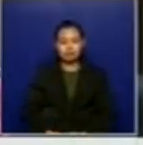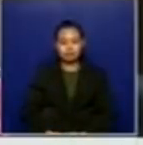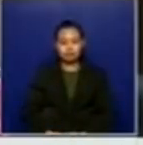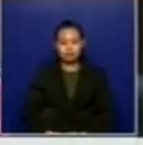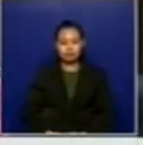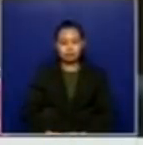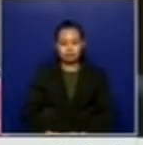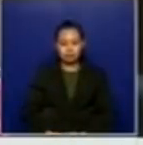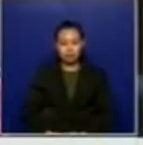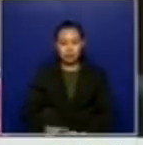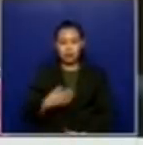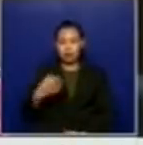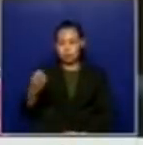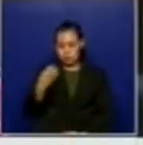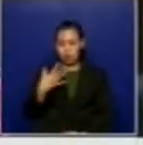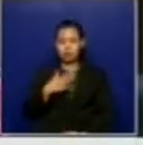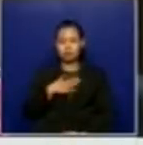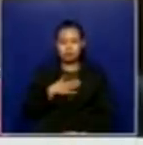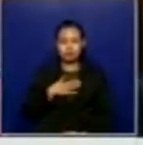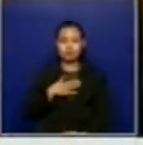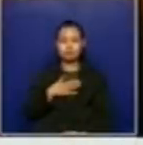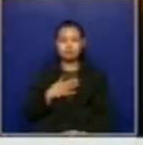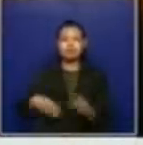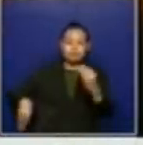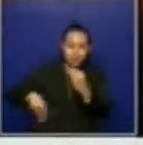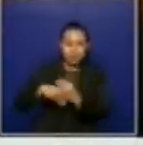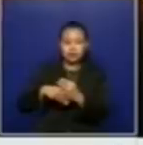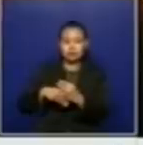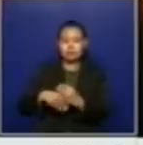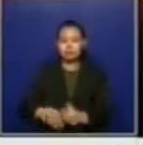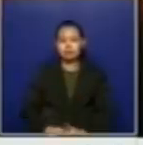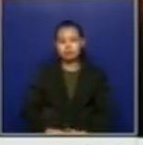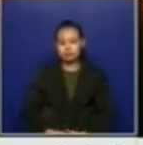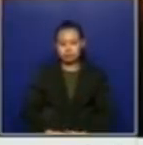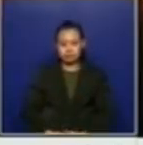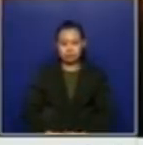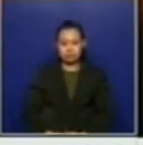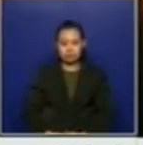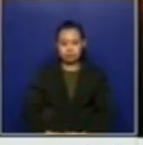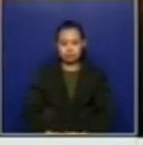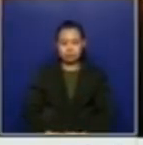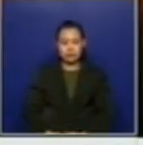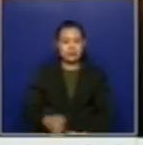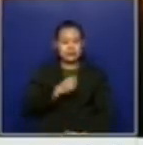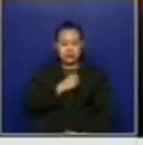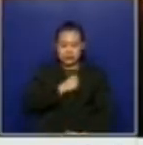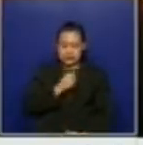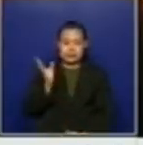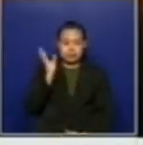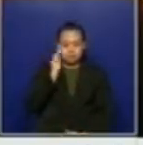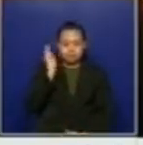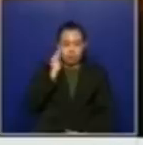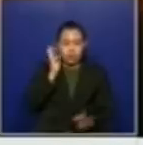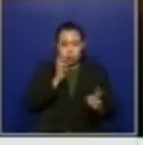ชิญ ครับเขาขันมาบอกผมอยู่เนี่ยครับ เชิญเลยครับเชิญเลยครับ นี่ก็สละฮะทนฟังเถอะครับมันอาจจะเป็นทาง